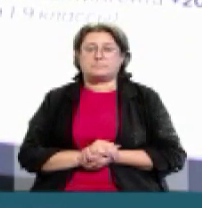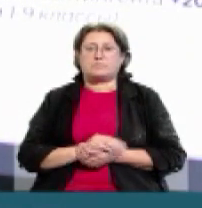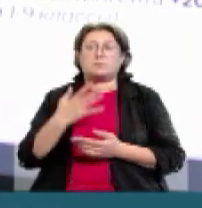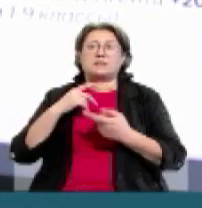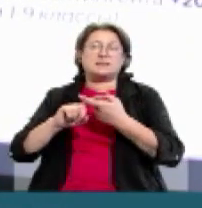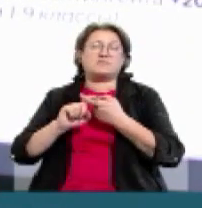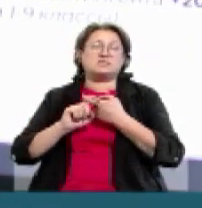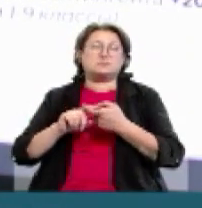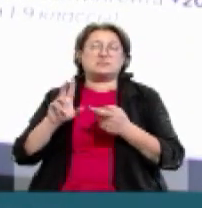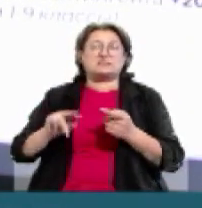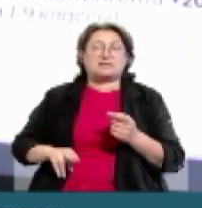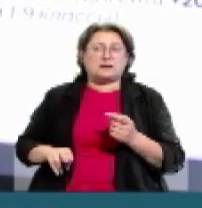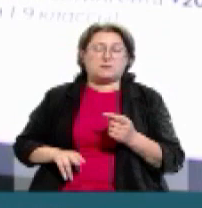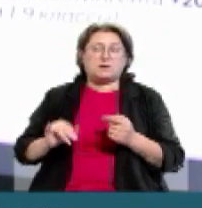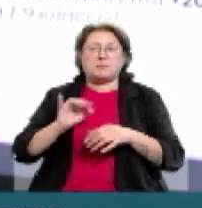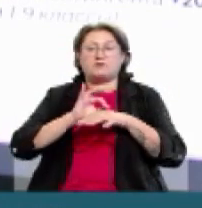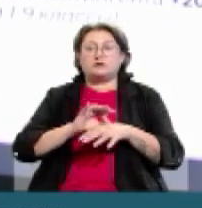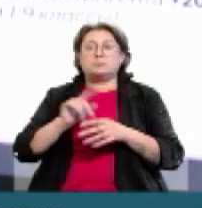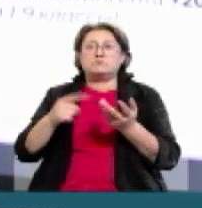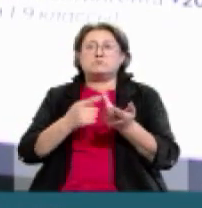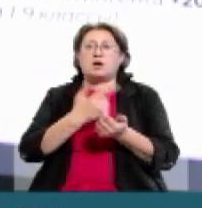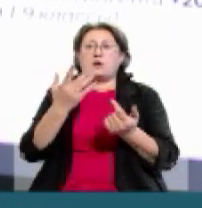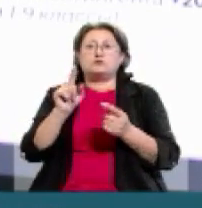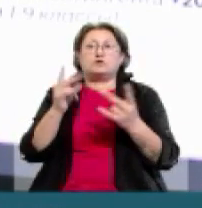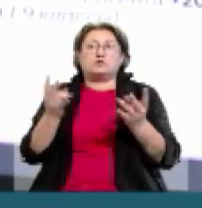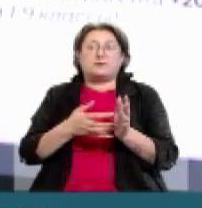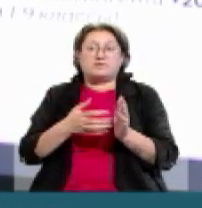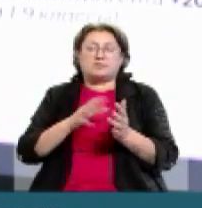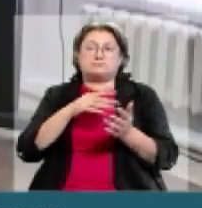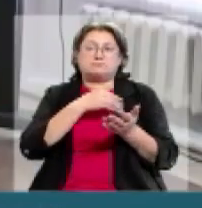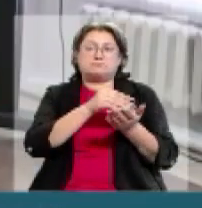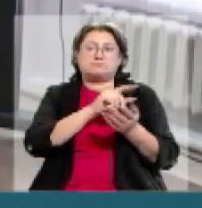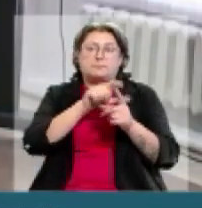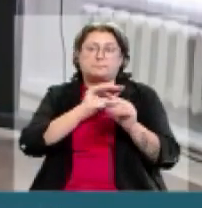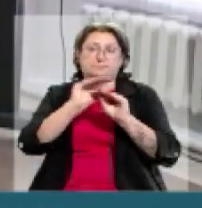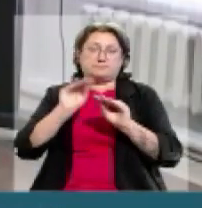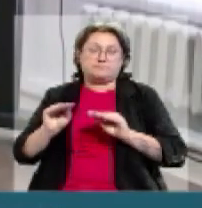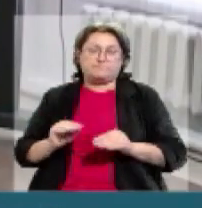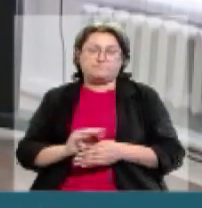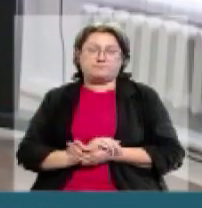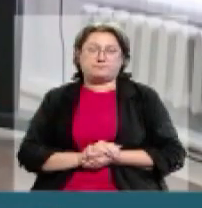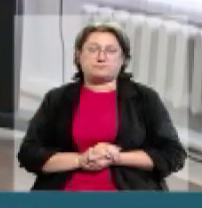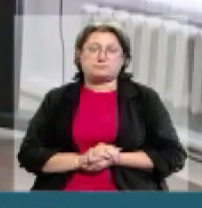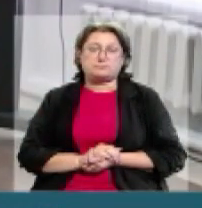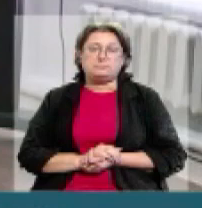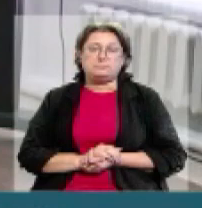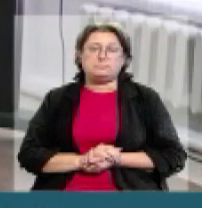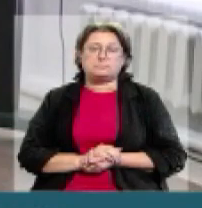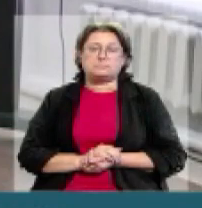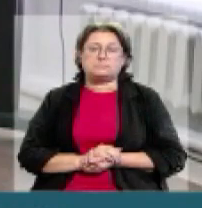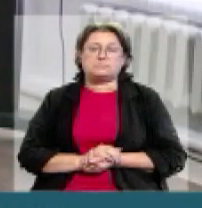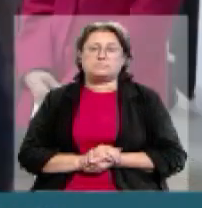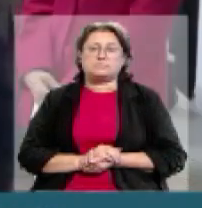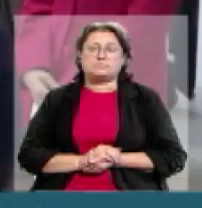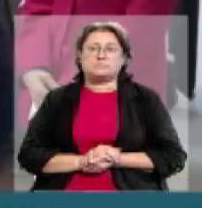анықтайтын боламыз. Яғни әр мектепке бізге жеке-жеке индивидуально жұмыс істейміз. Еліміз бойынша бағдарламаның бірінші кезеңінде